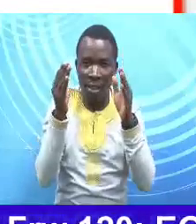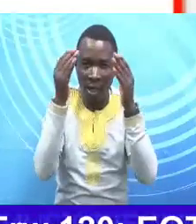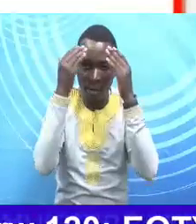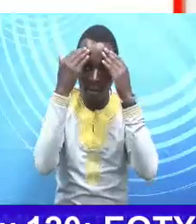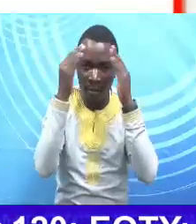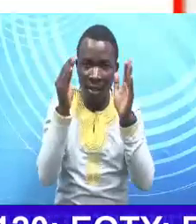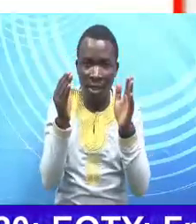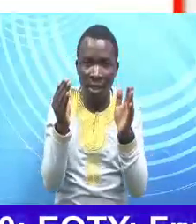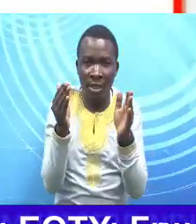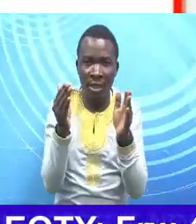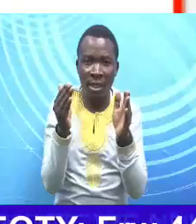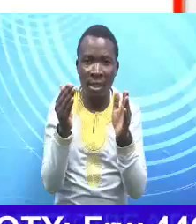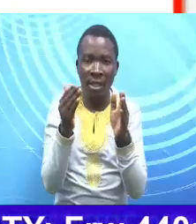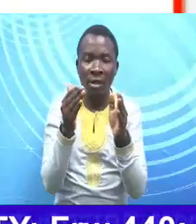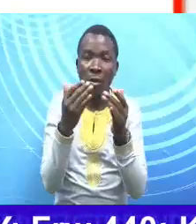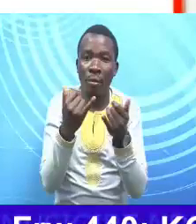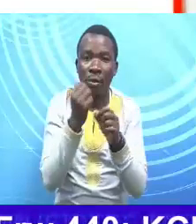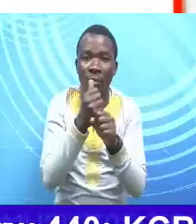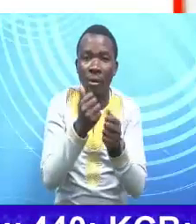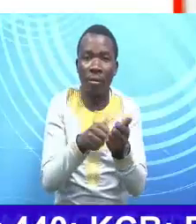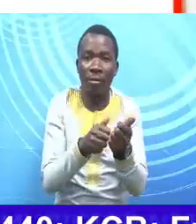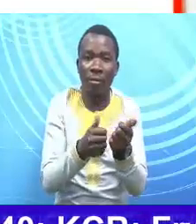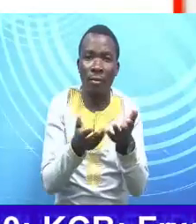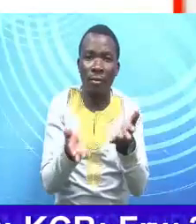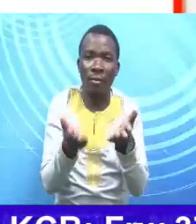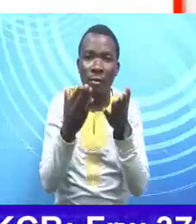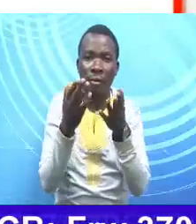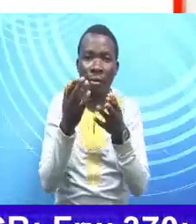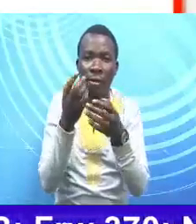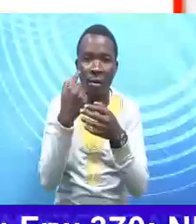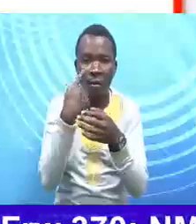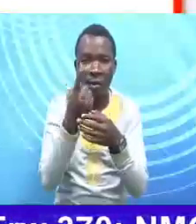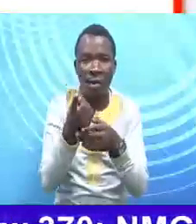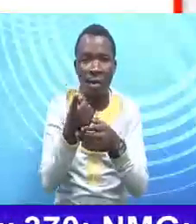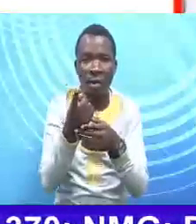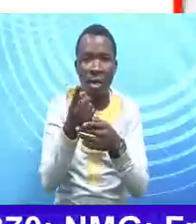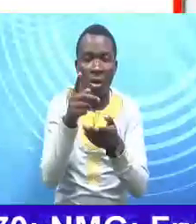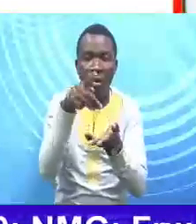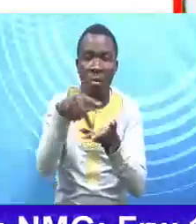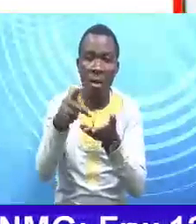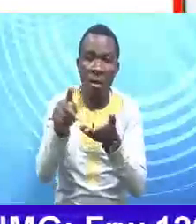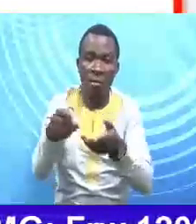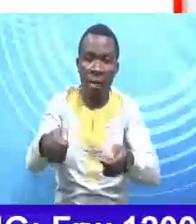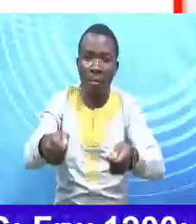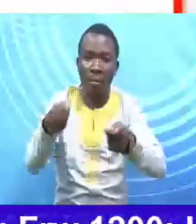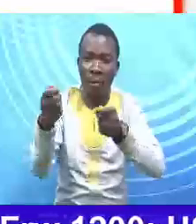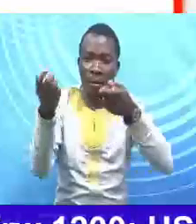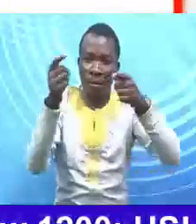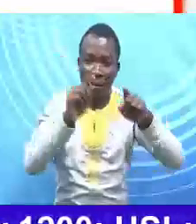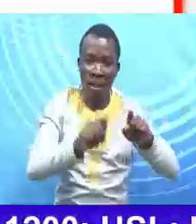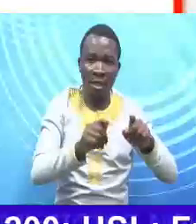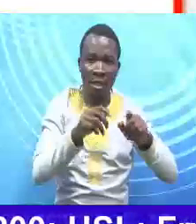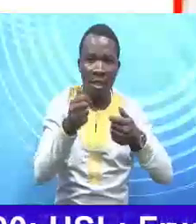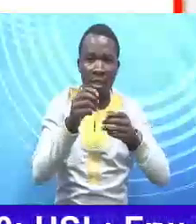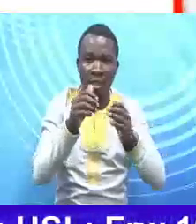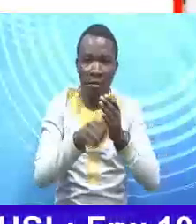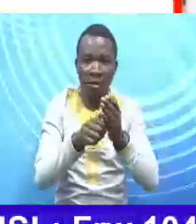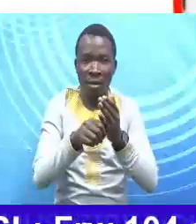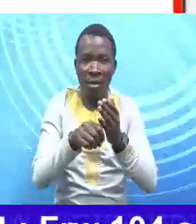ubwo byasaba kubikurikirana na rero kurangura kurangura ujyana mu kabari cyo ni ikindi cyane ari nacyo turimo duhangana nacyo